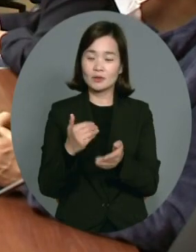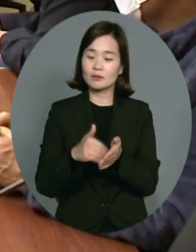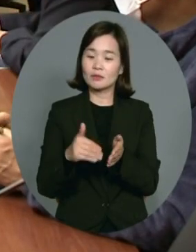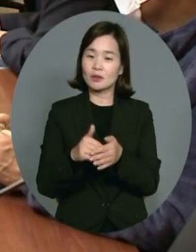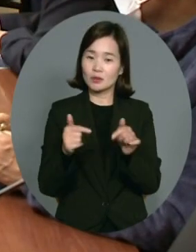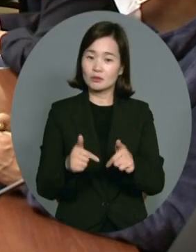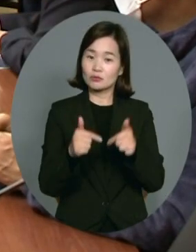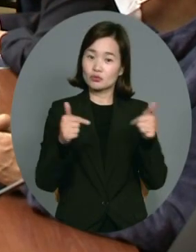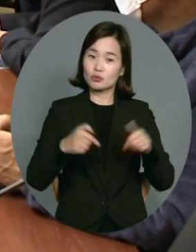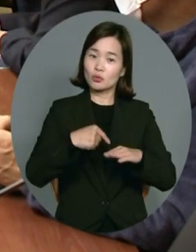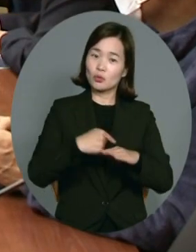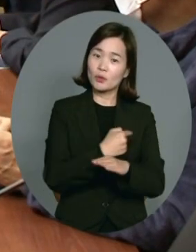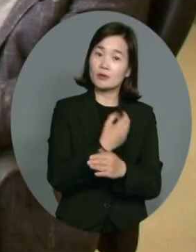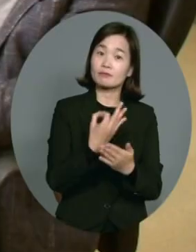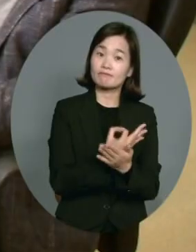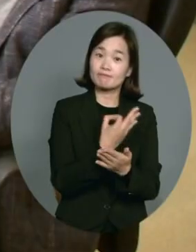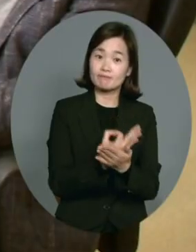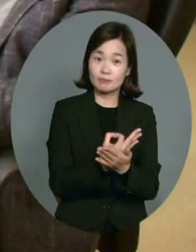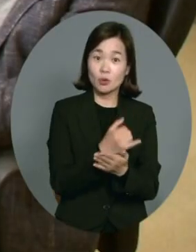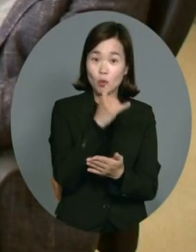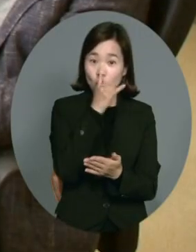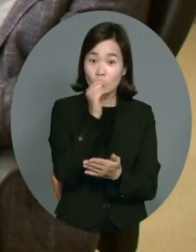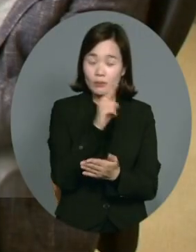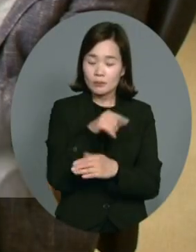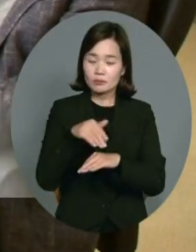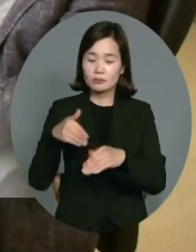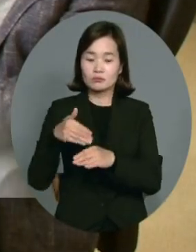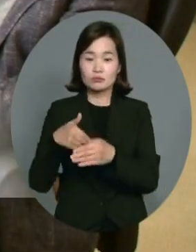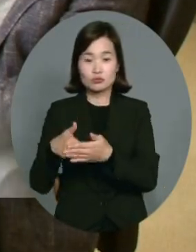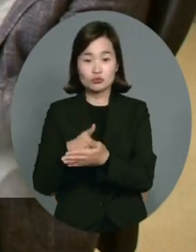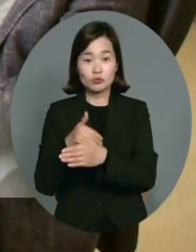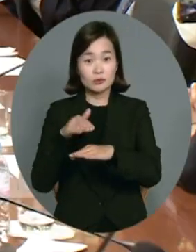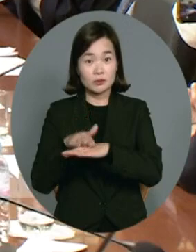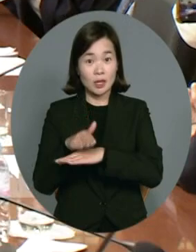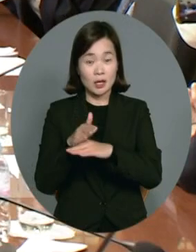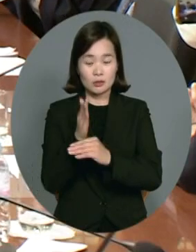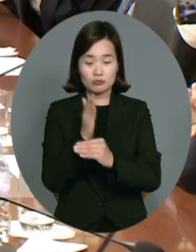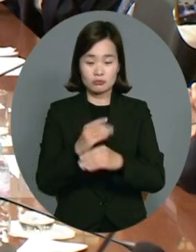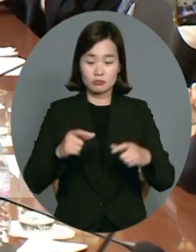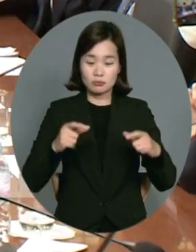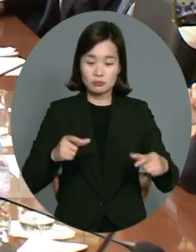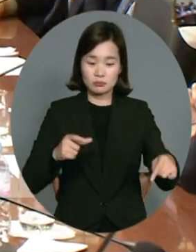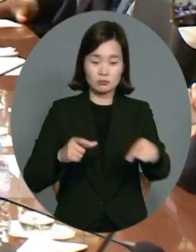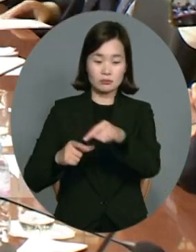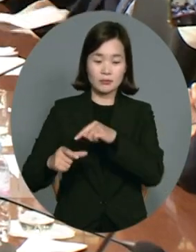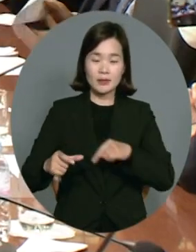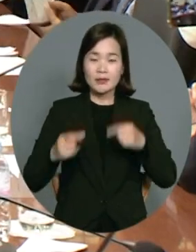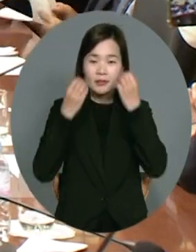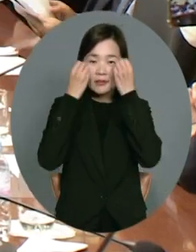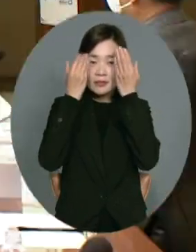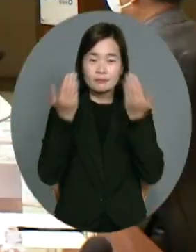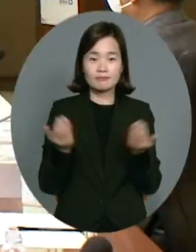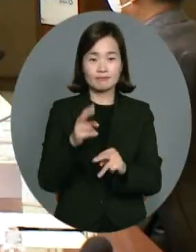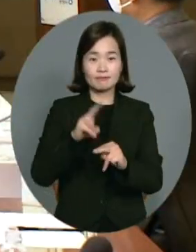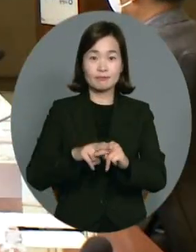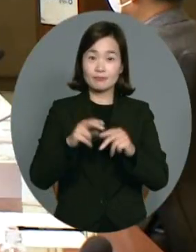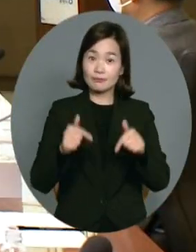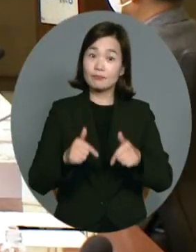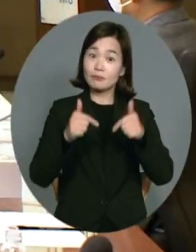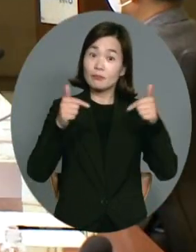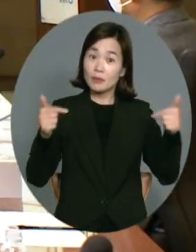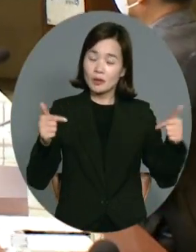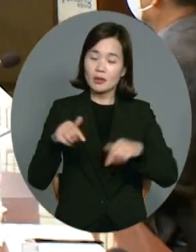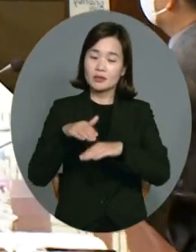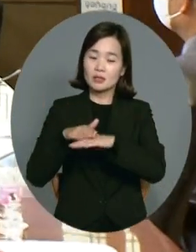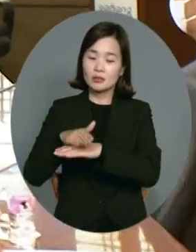증가 외에 다른 소득도 있습니다 포항이 중고차 수출 거점이 되면 항만을 중심으로 신규 일자리가 늘고 지역의